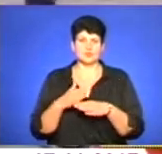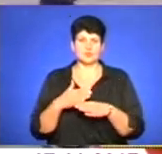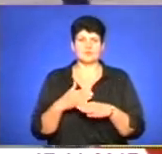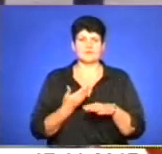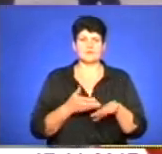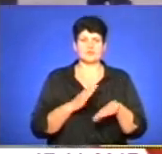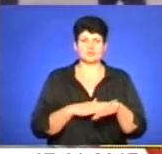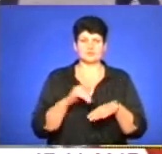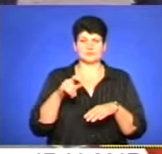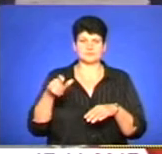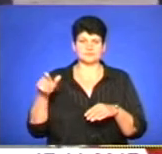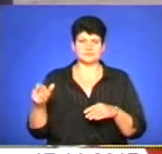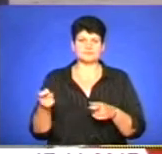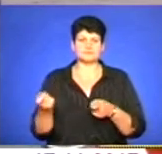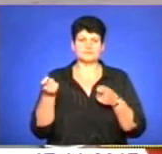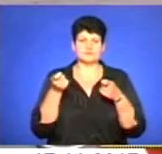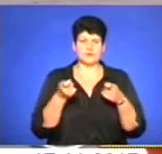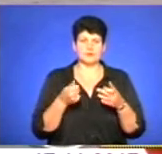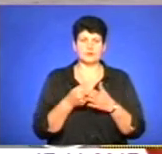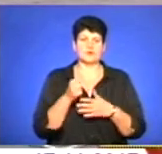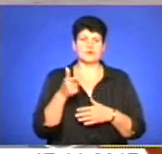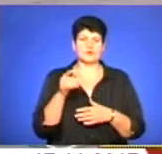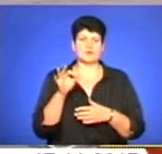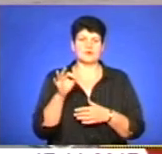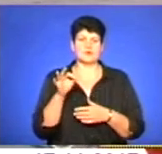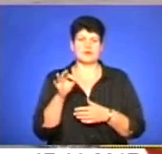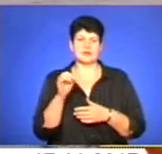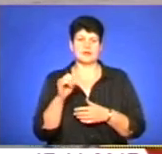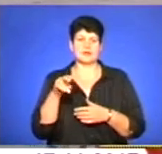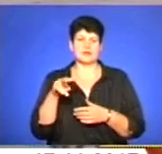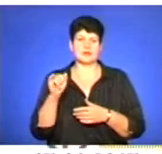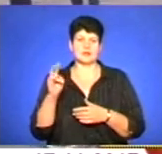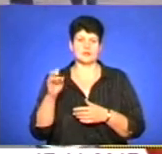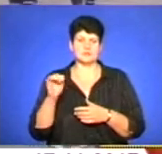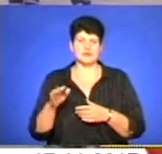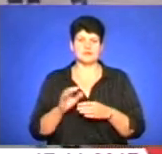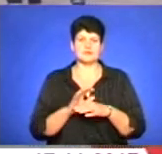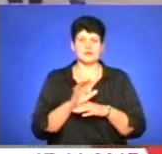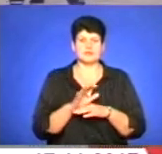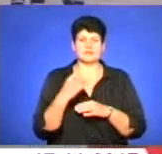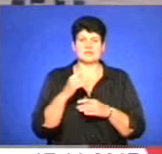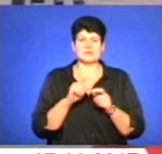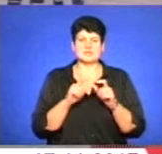важкого пацієнта підвозимо до гелікоптера і доставляємо в обласний заклад. Швидко